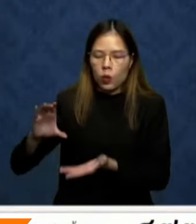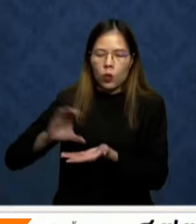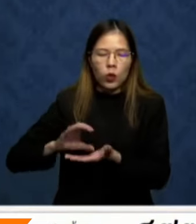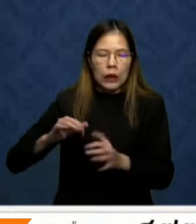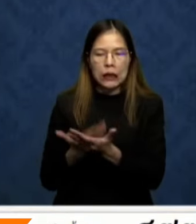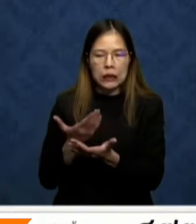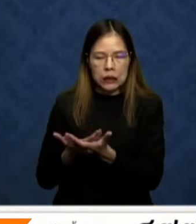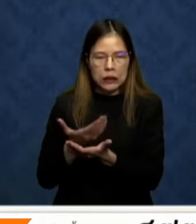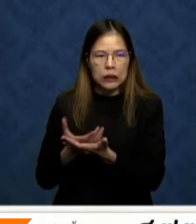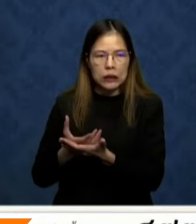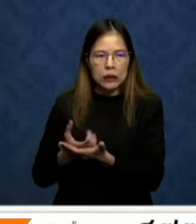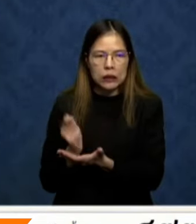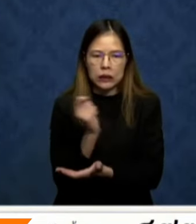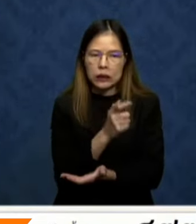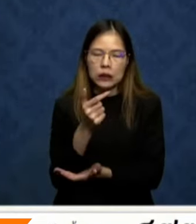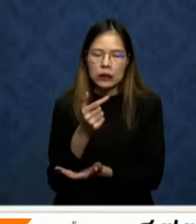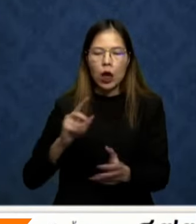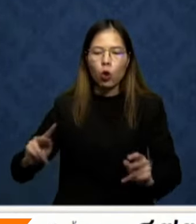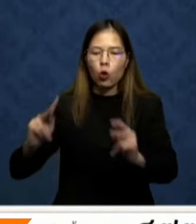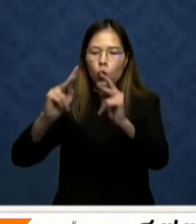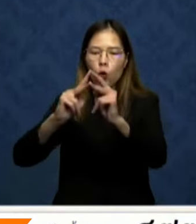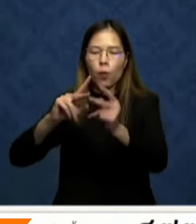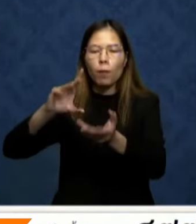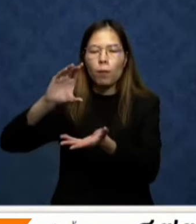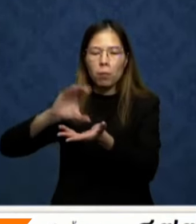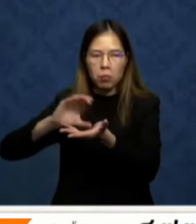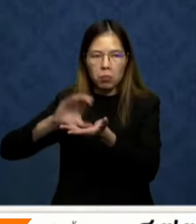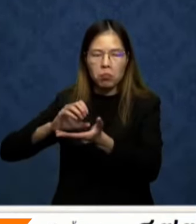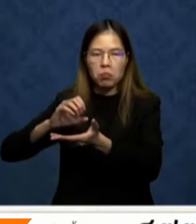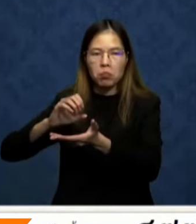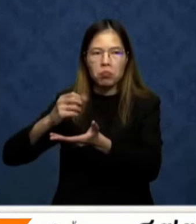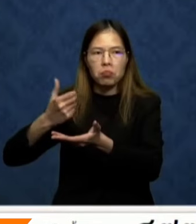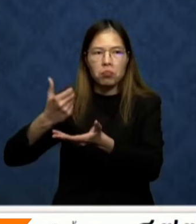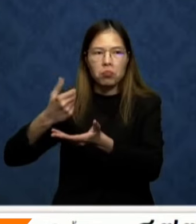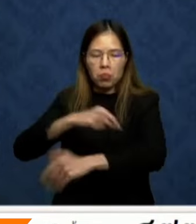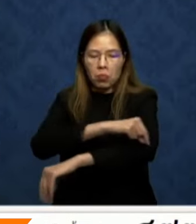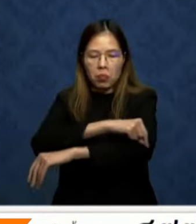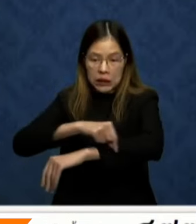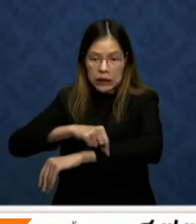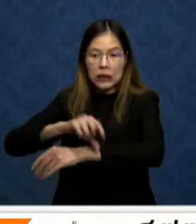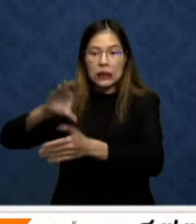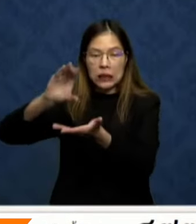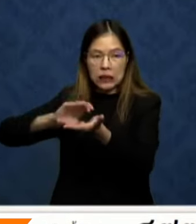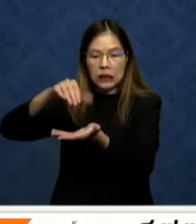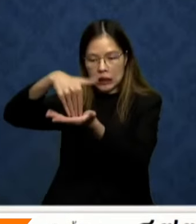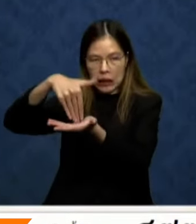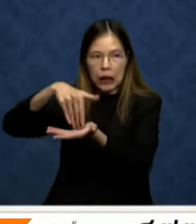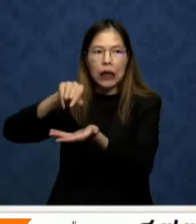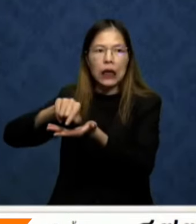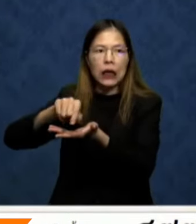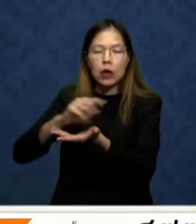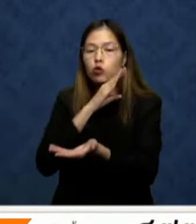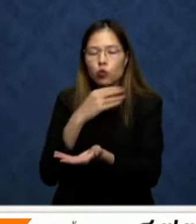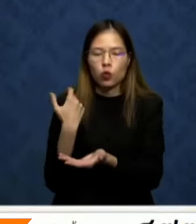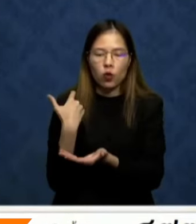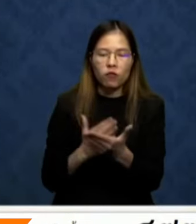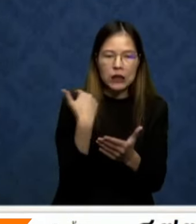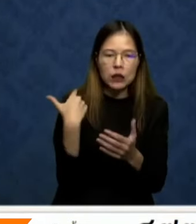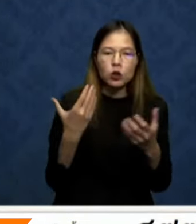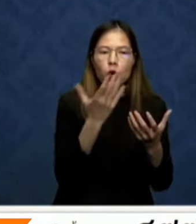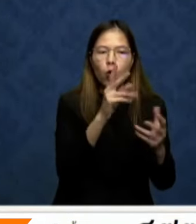เงินให้คือกรมบัญชีกลางเพราะฉะนั้นผมคิดว่าทางฝ่ายนิติบัญญัติเมื่อผ่านให้ความเห็นชอบไป